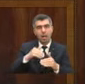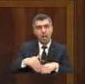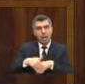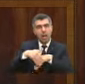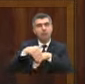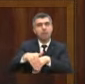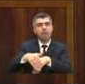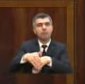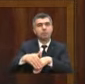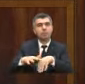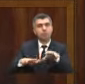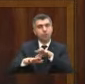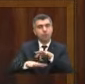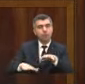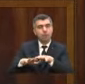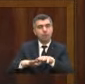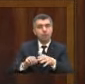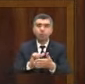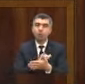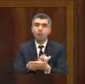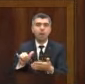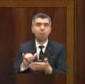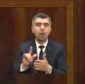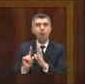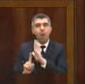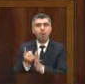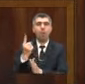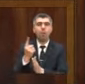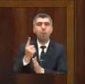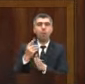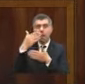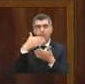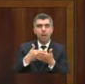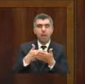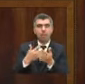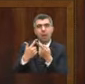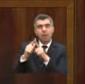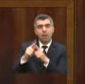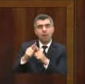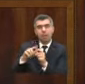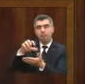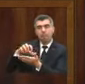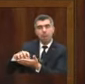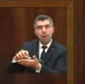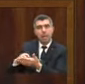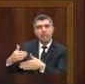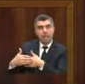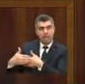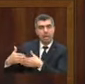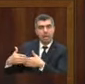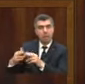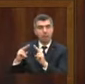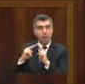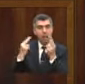الورش الاجتماعي كما قلت غير مسبوق في بلادنا بل غير مسبوق حتى في دول أخرى شبيهة في العالم، ولا